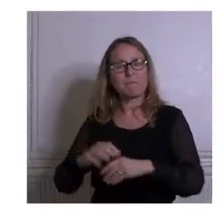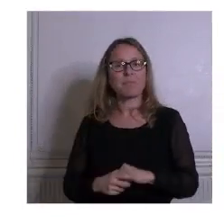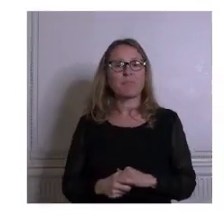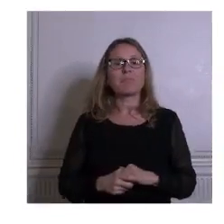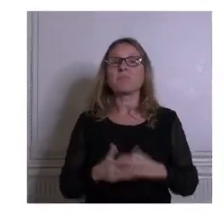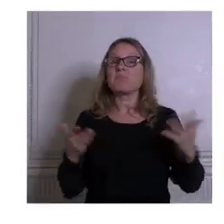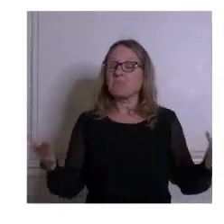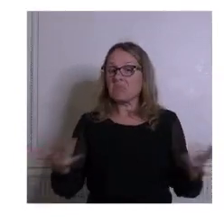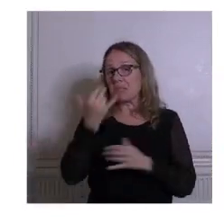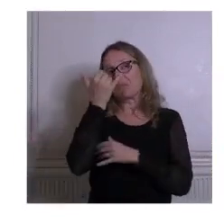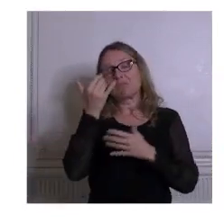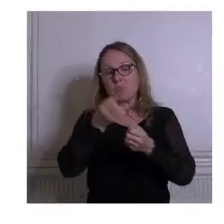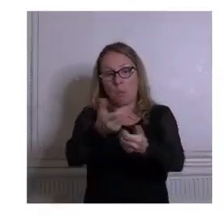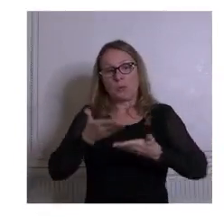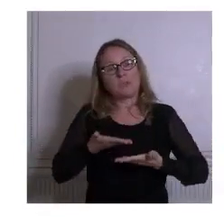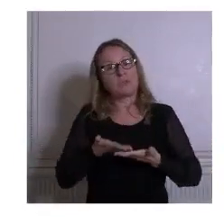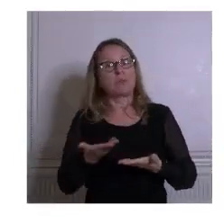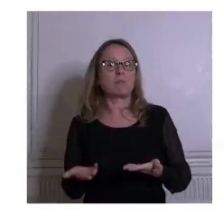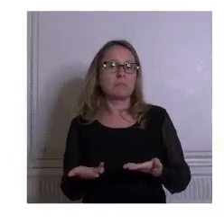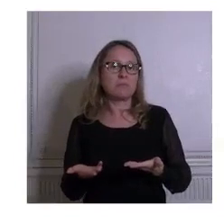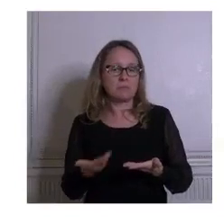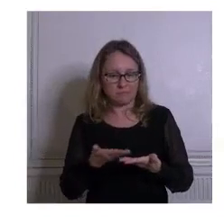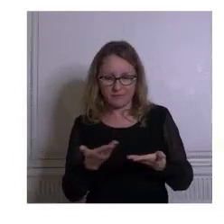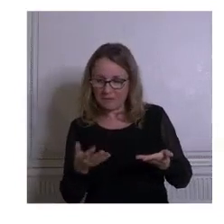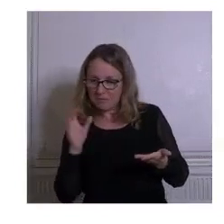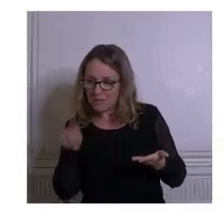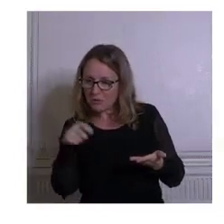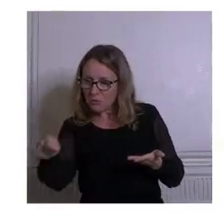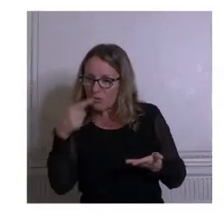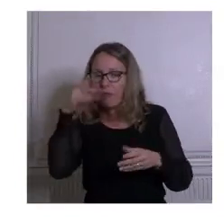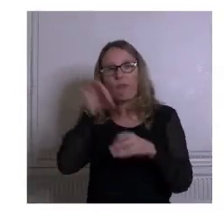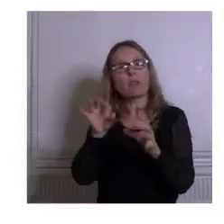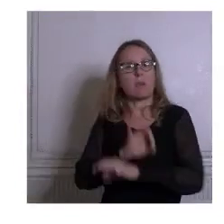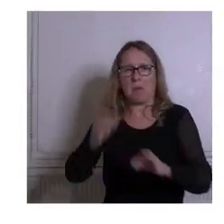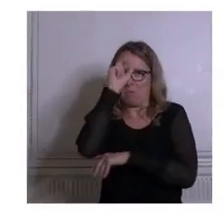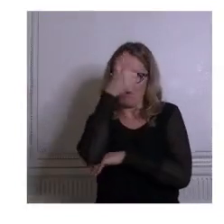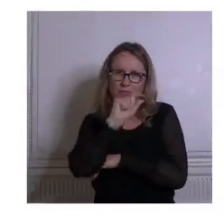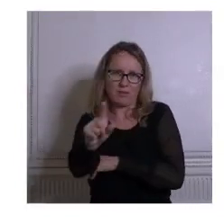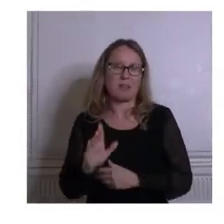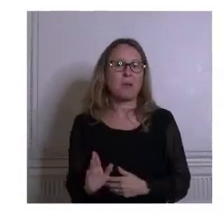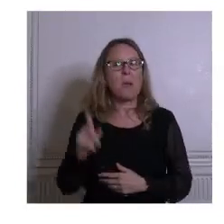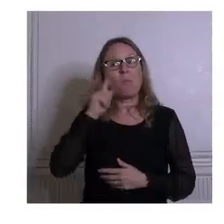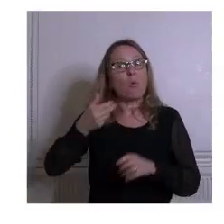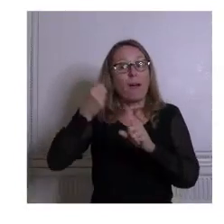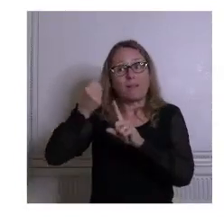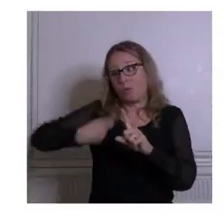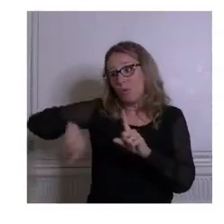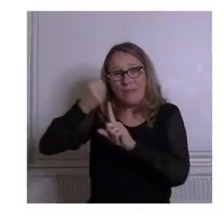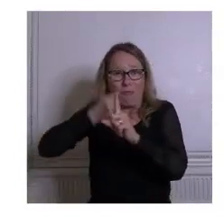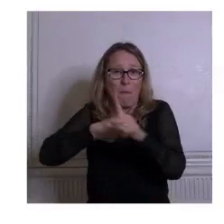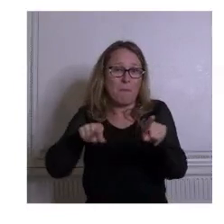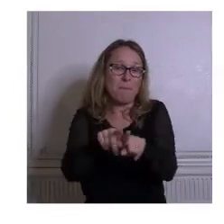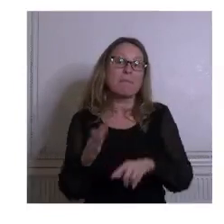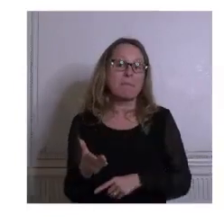effectivement, on s'est entretenu sur ce vœu et il nous a semblé qu'en l'état, il ne montrait pas une